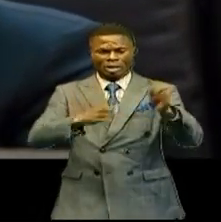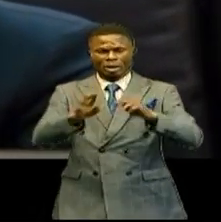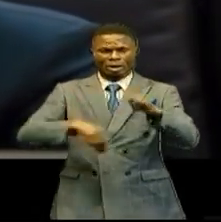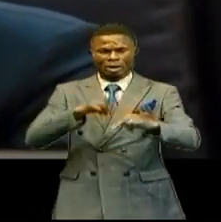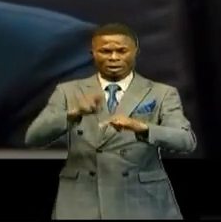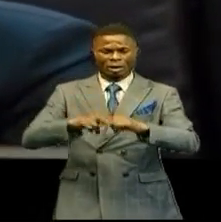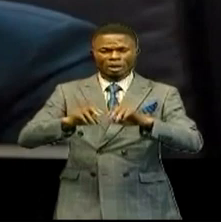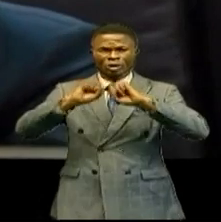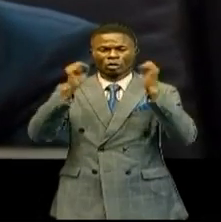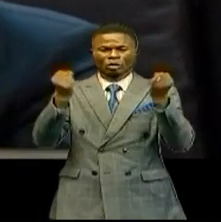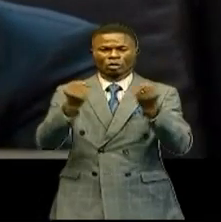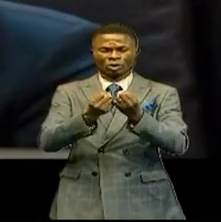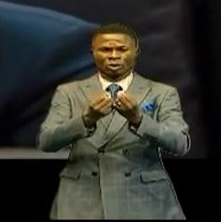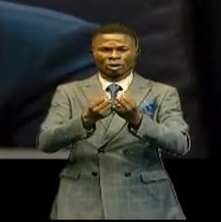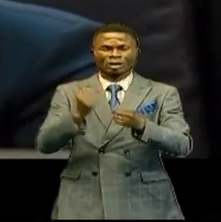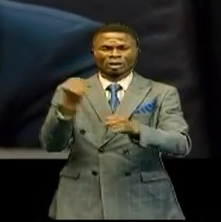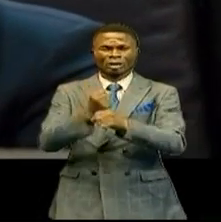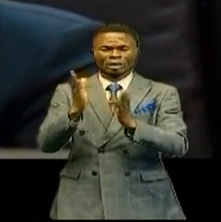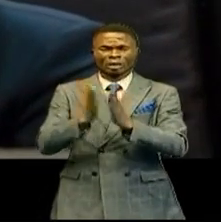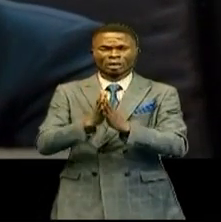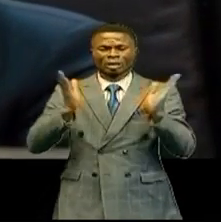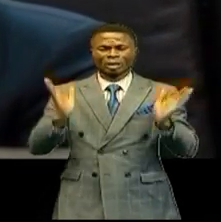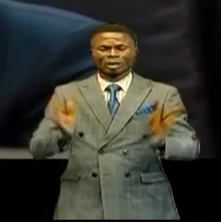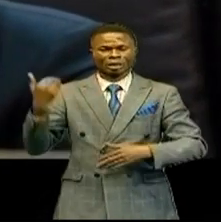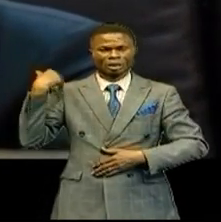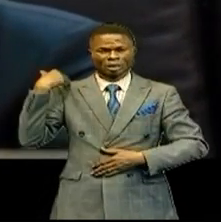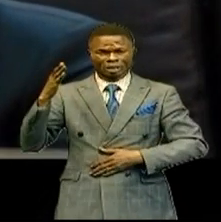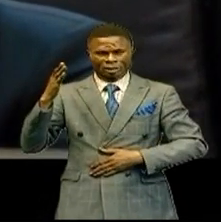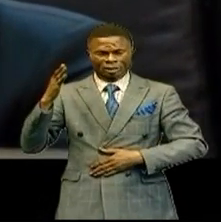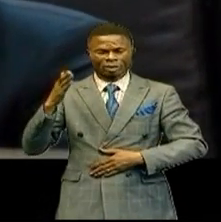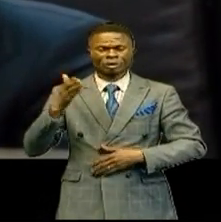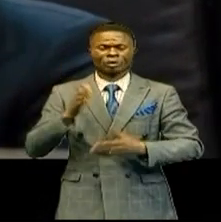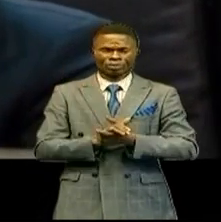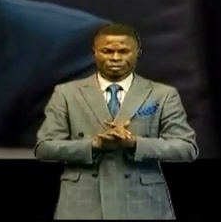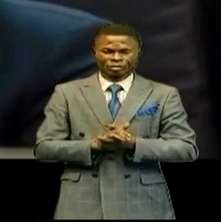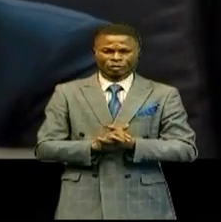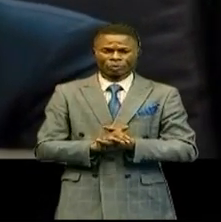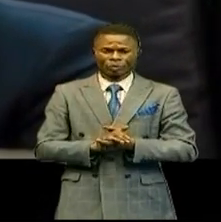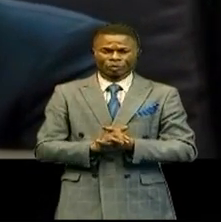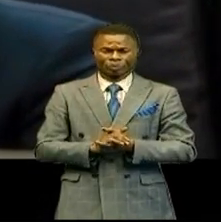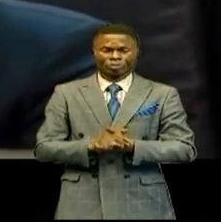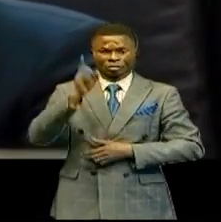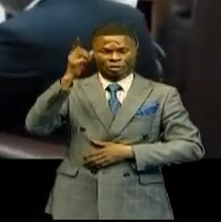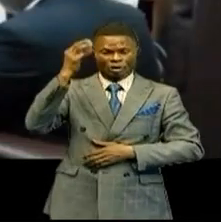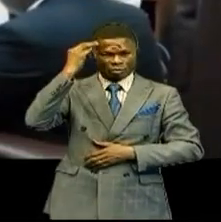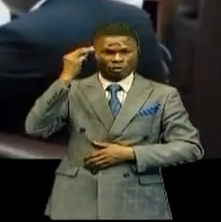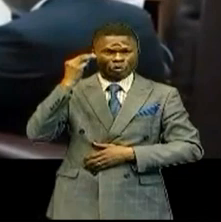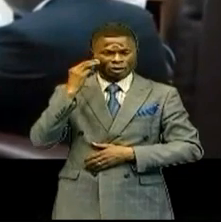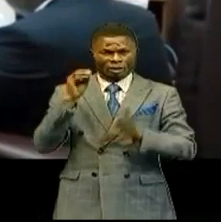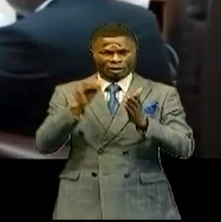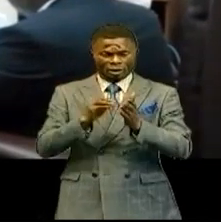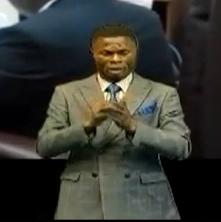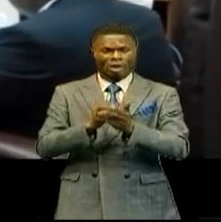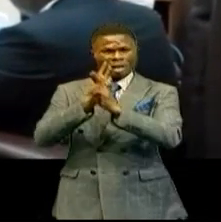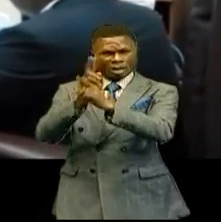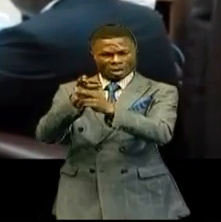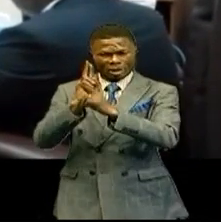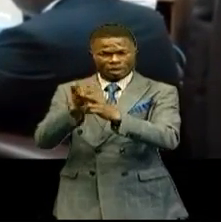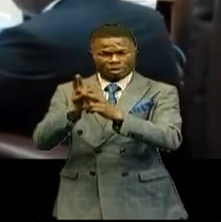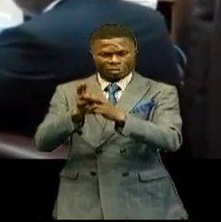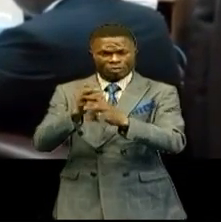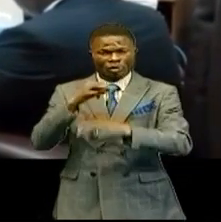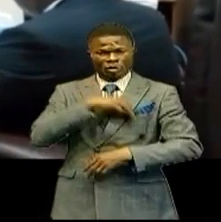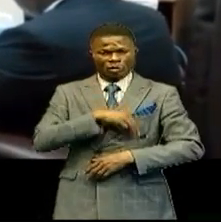sécurité sociale des agents publics de l'État cette semaine. Le Premier ministre a aussi fait le point de la